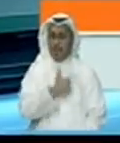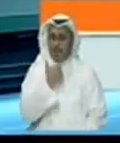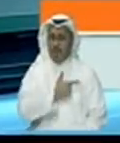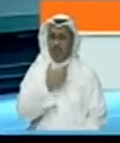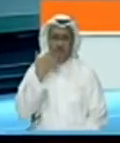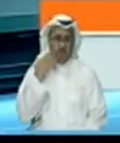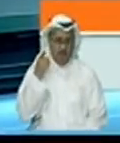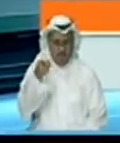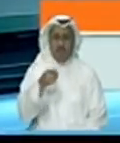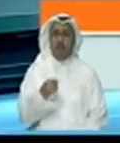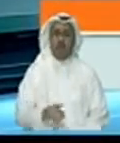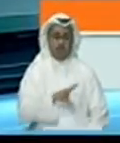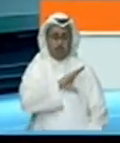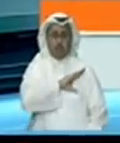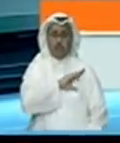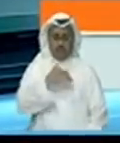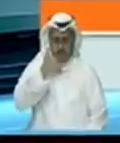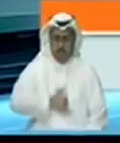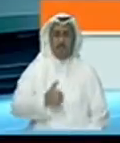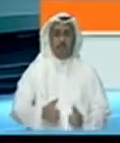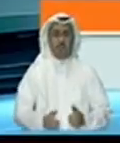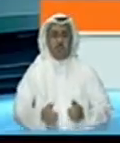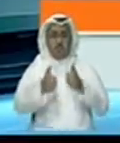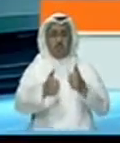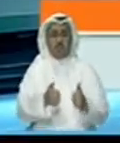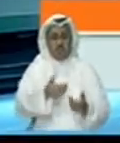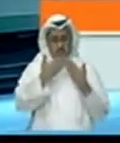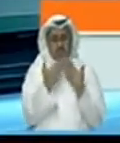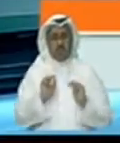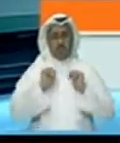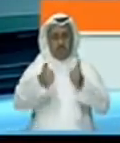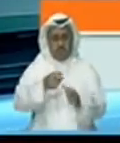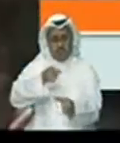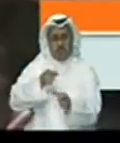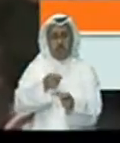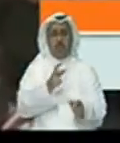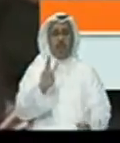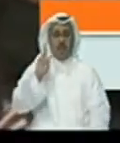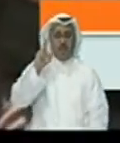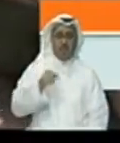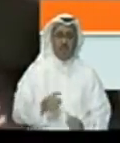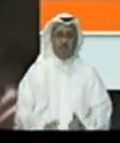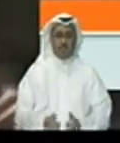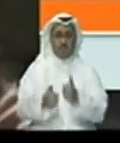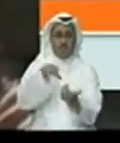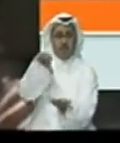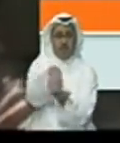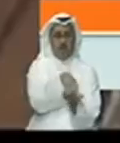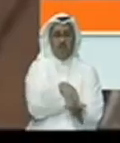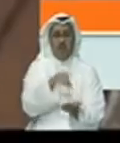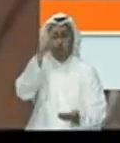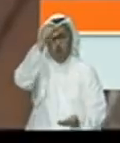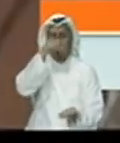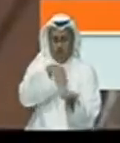التقدم العسكري في هذه الجبهة جاء عقب إطلاق العملية العسكرية فيها منذ 3 أيام لاستكمال تحرير المحافظة من الميليشيات